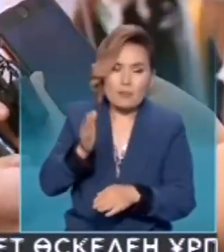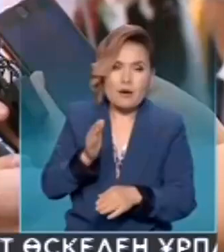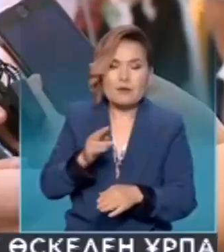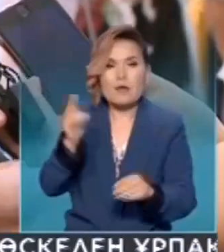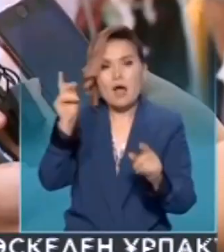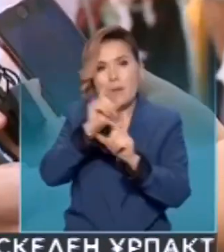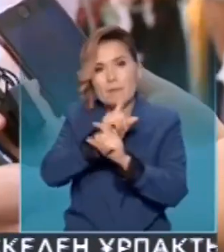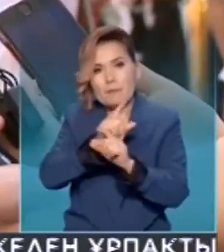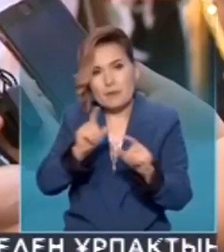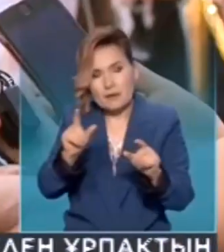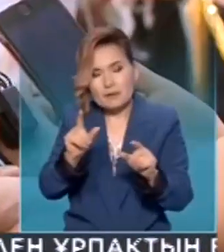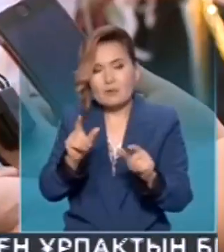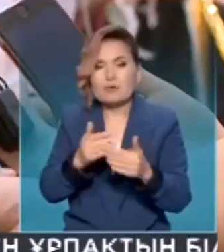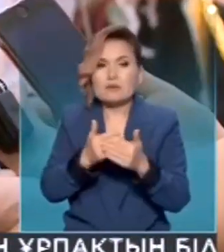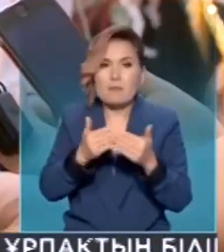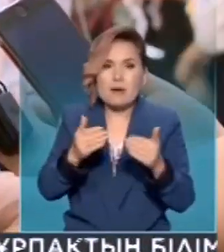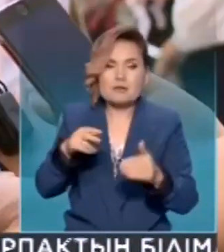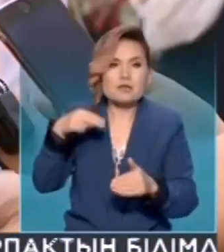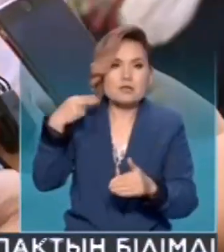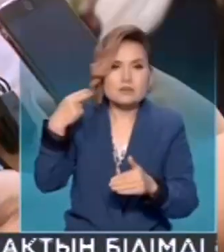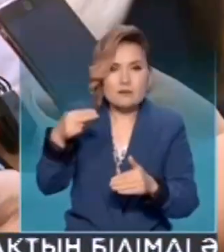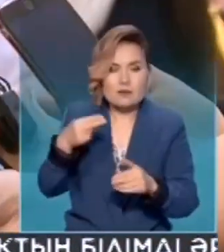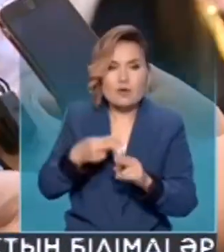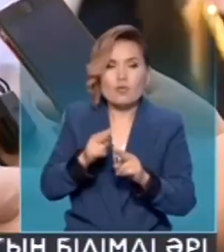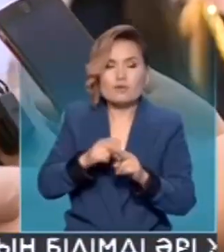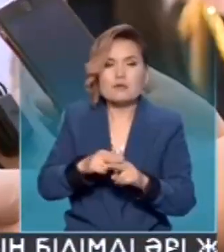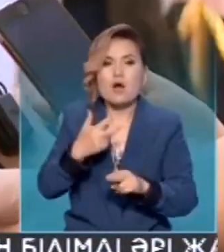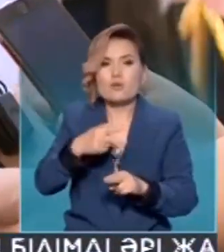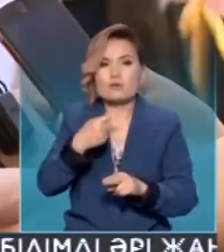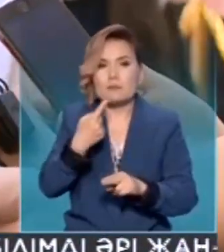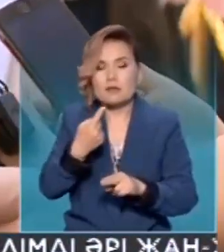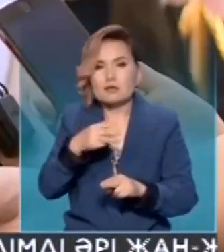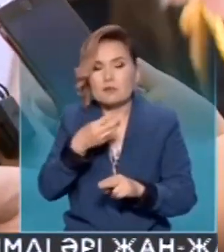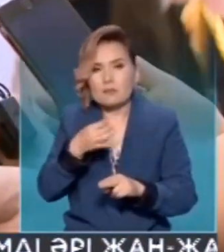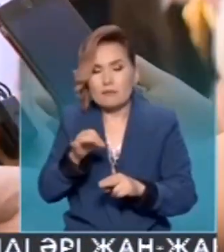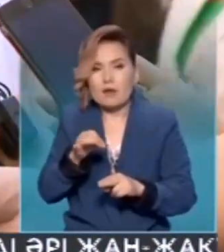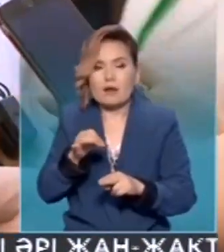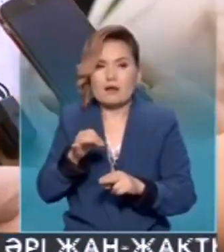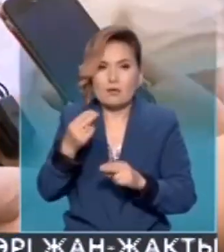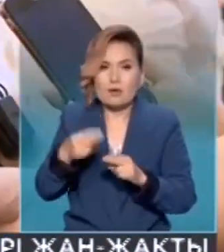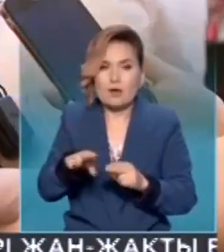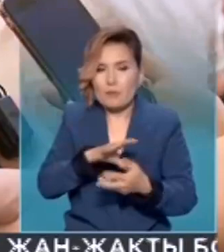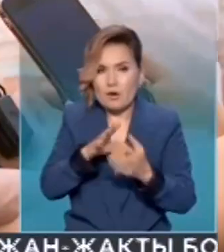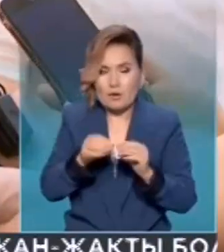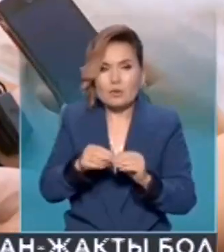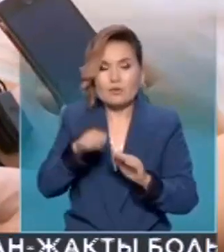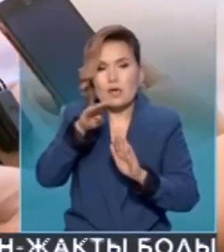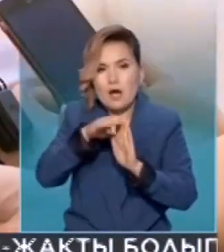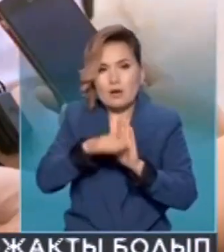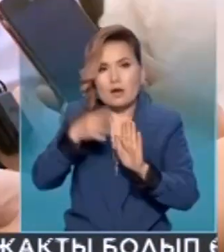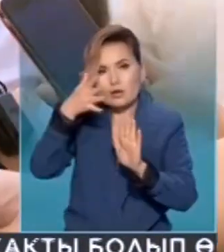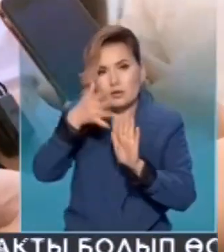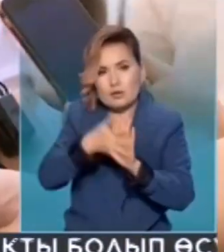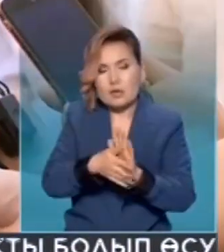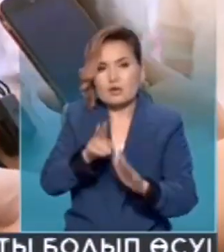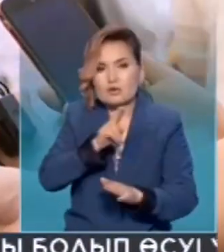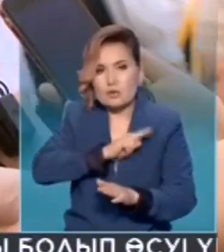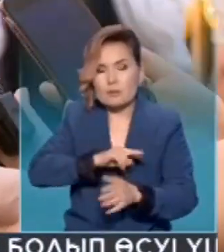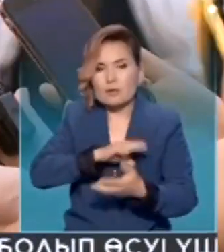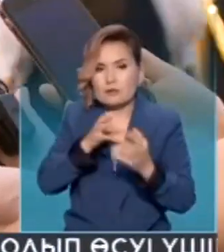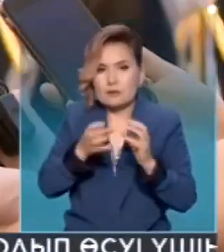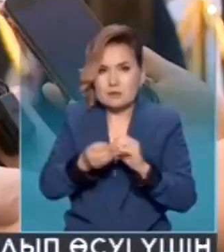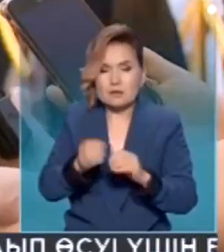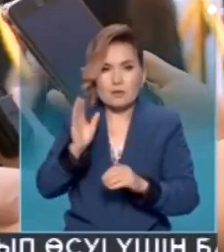балаларға ыңғайлығы жағынан қазір үлкен зерттеулер жүргізіліп отыр. Сол жұмысшы тобы өзінің жұмысын аяқтап,